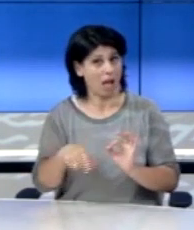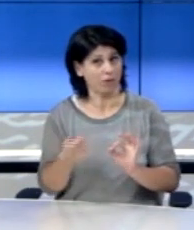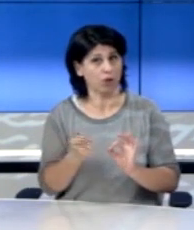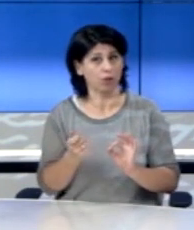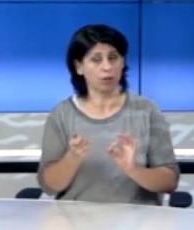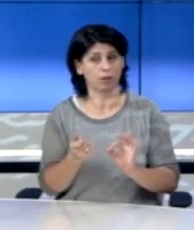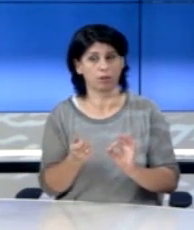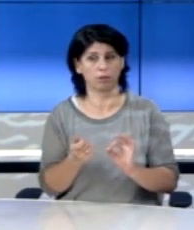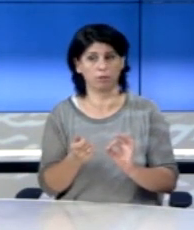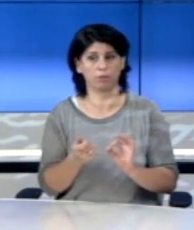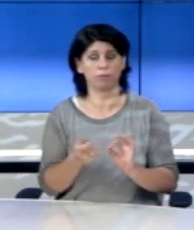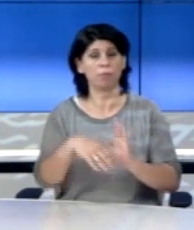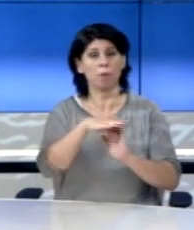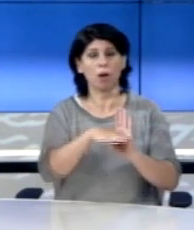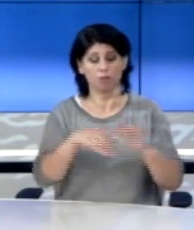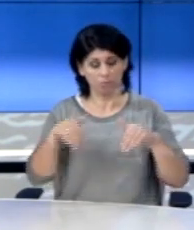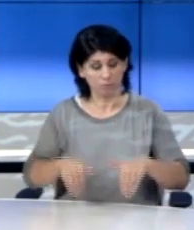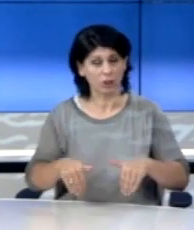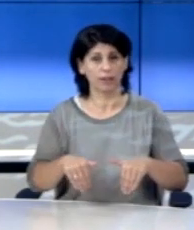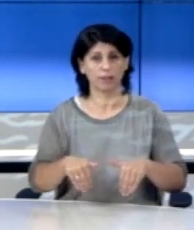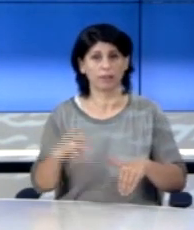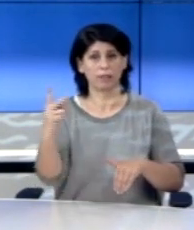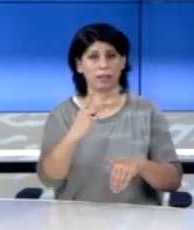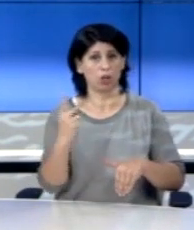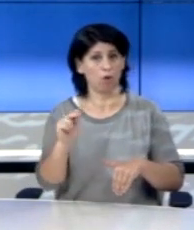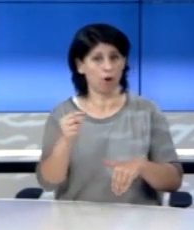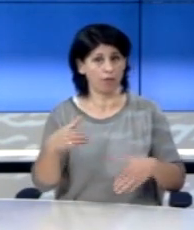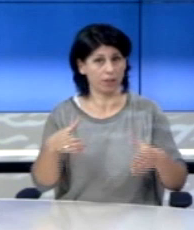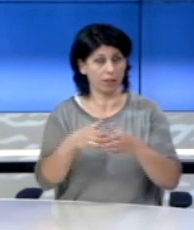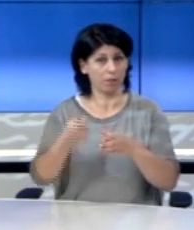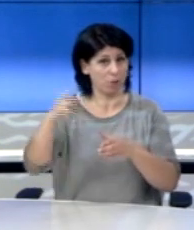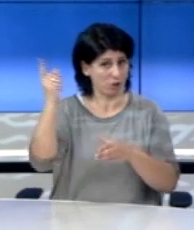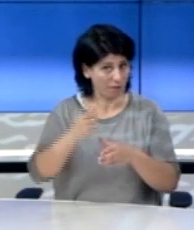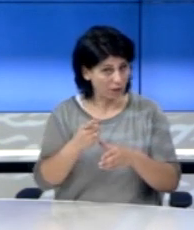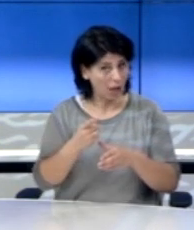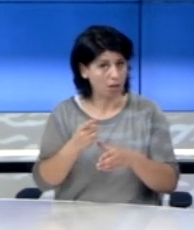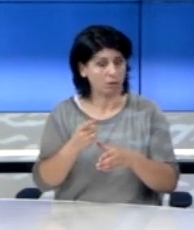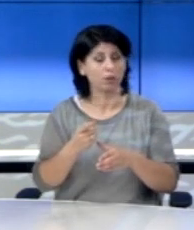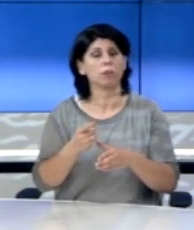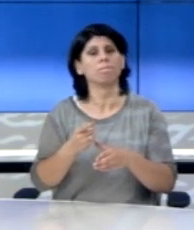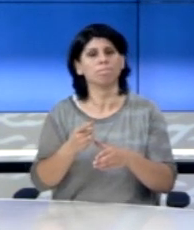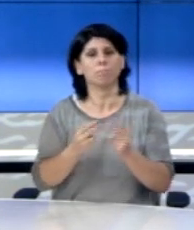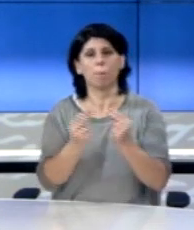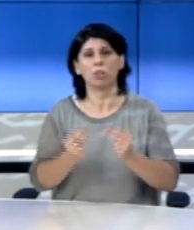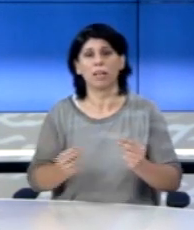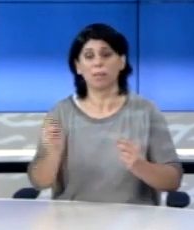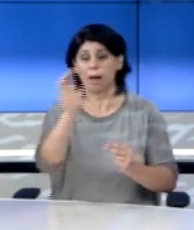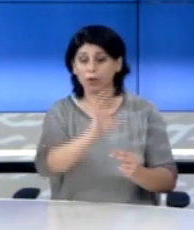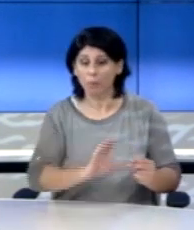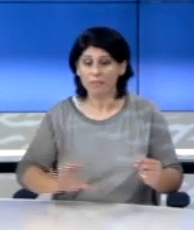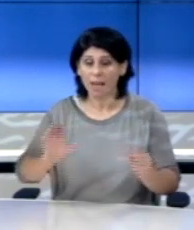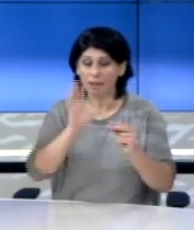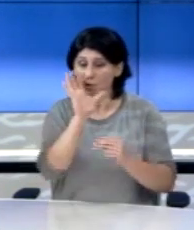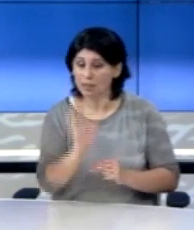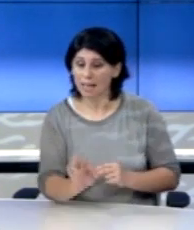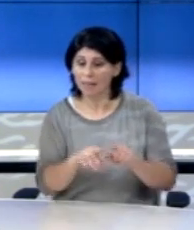γίνεται με όρους υποταγής στην εκάστοτε κοινοβουλευτική πλειοψηφία, με αποτέλεσμα η αναζήτηση της αλήθειας